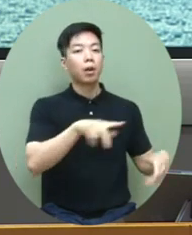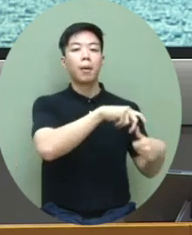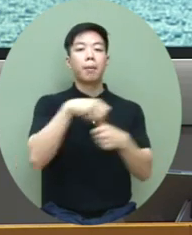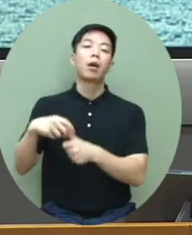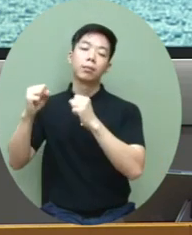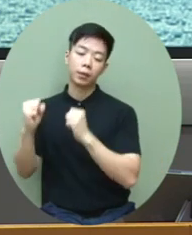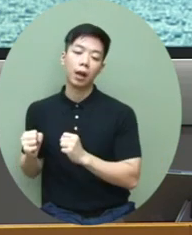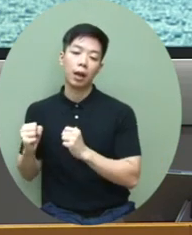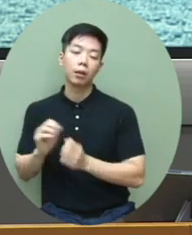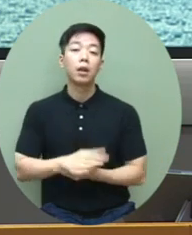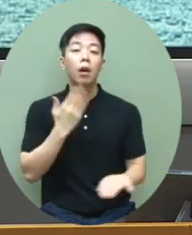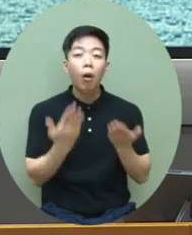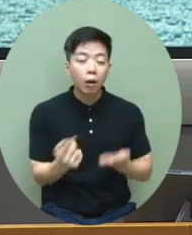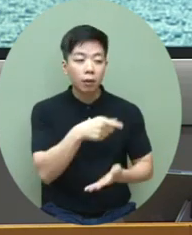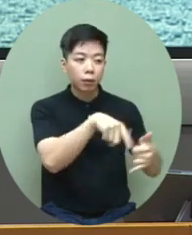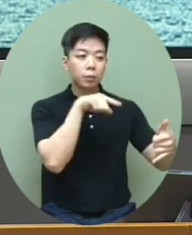去個竹篙灣嘅嚇。